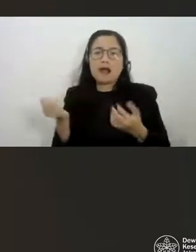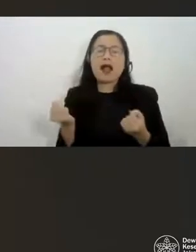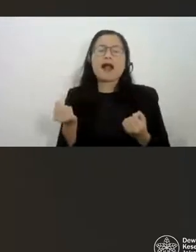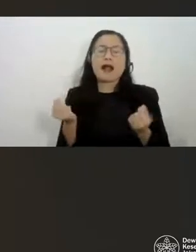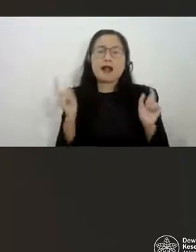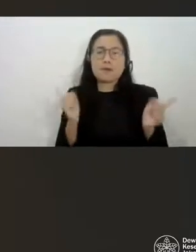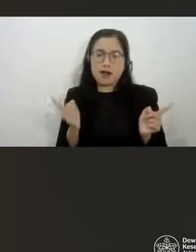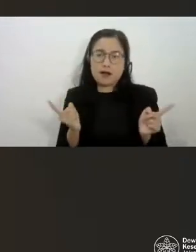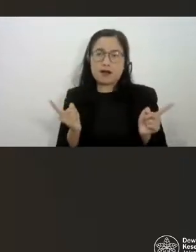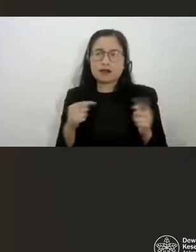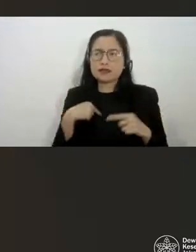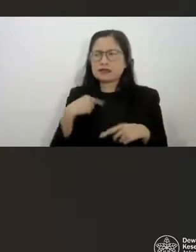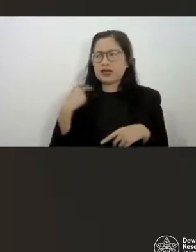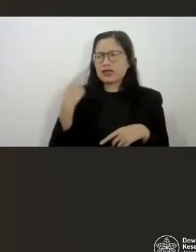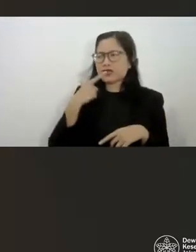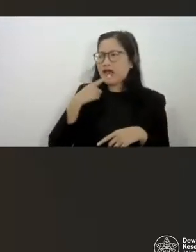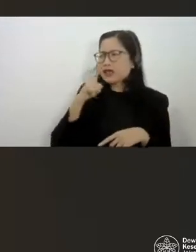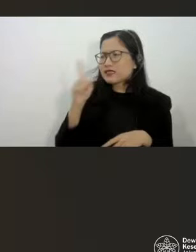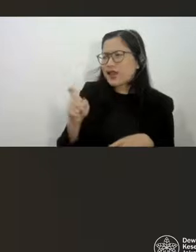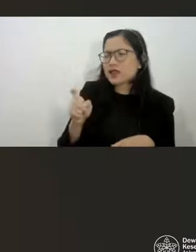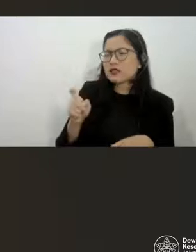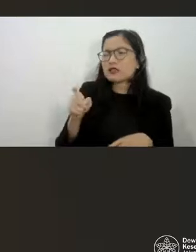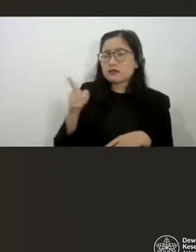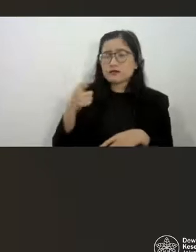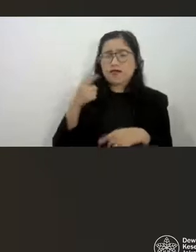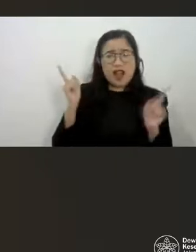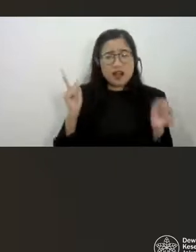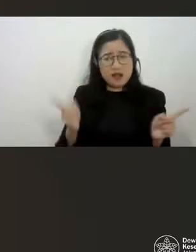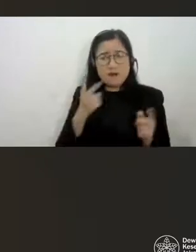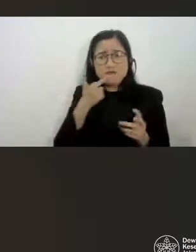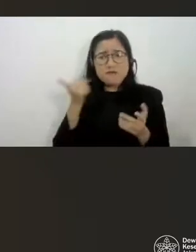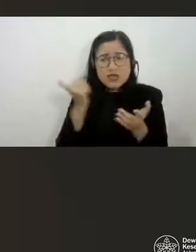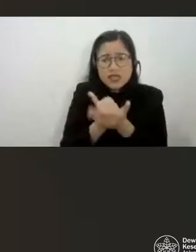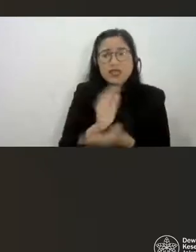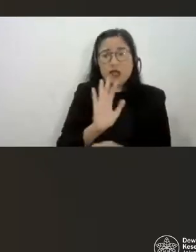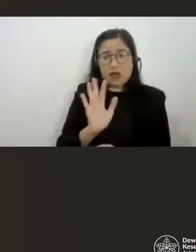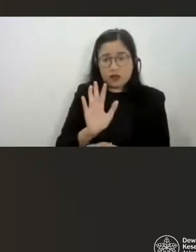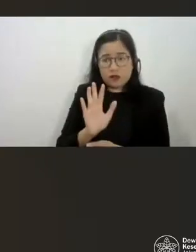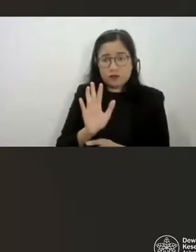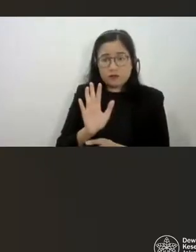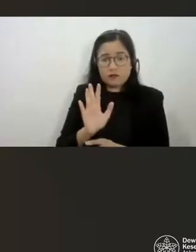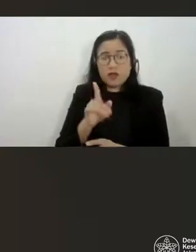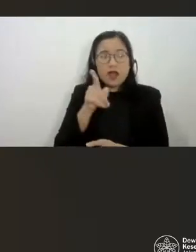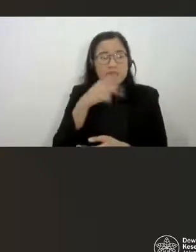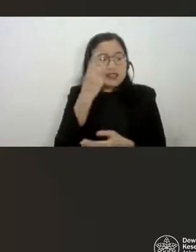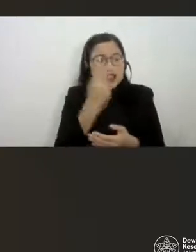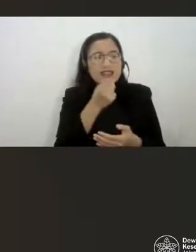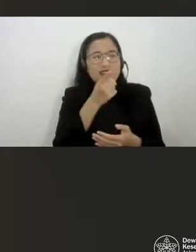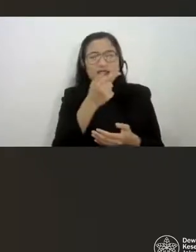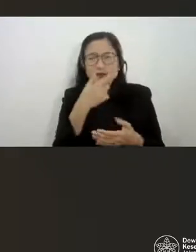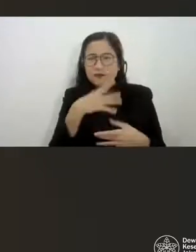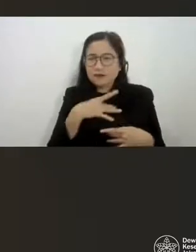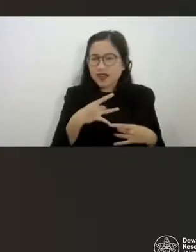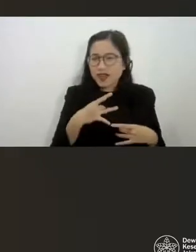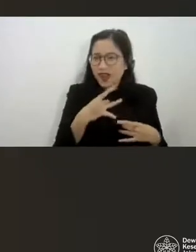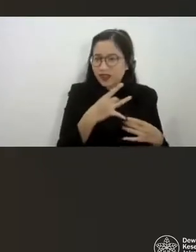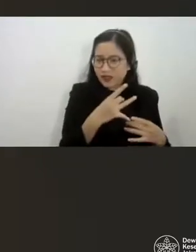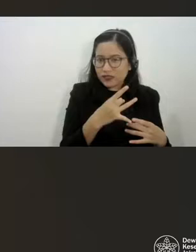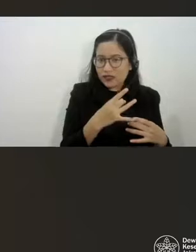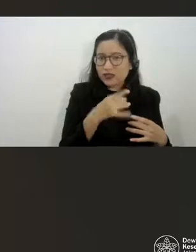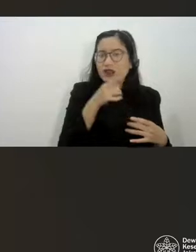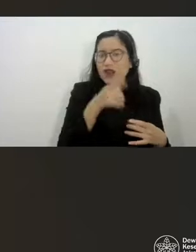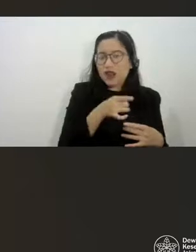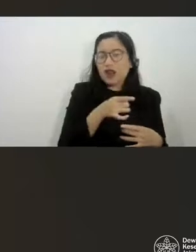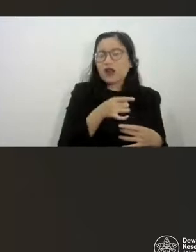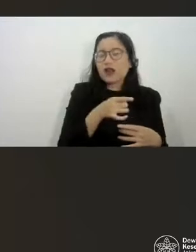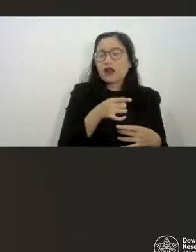bertanya, apakah penting agama itu? Nah, ternyata belakangan menarik ya bahwa pertanyaan inilah yang diungkap